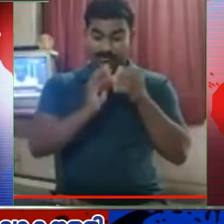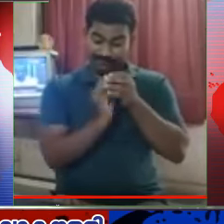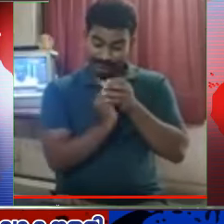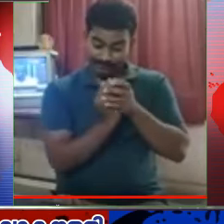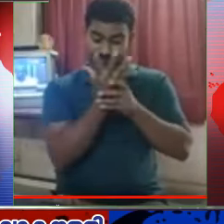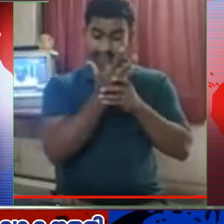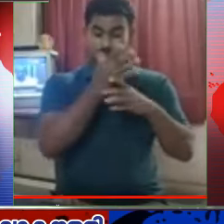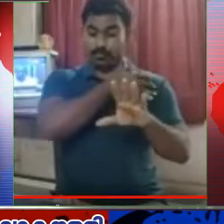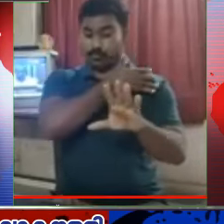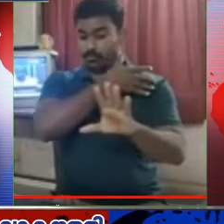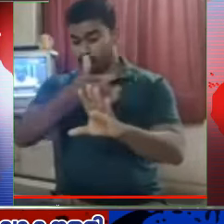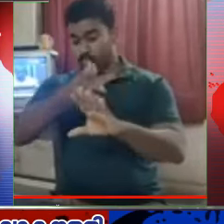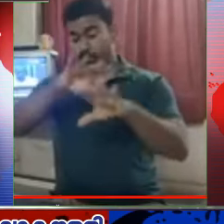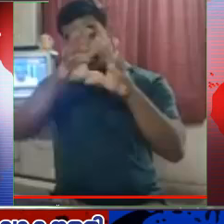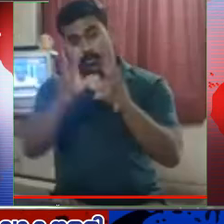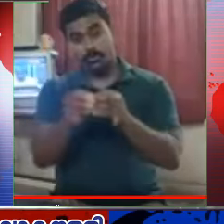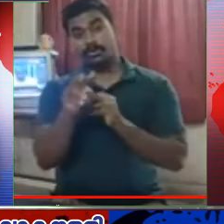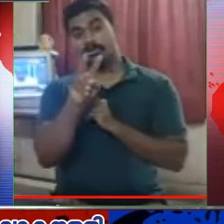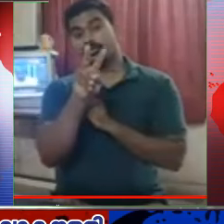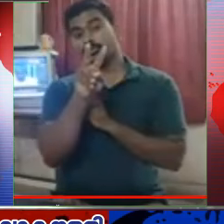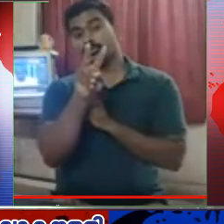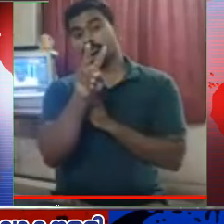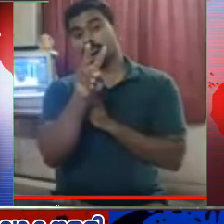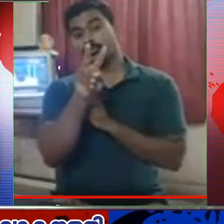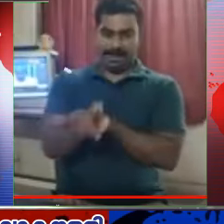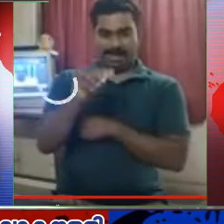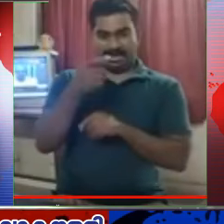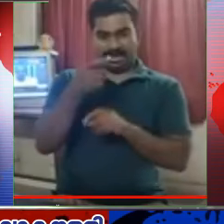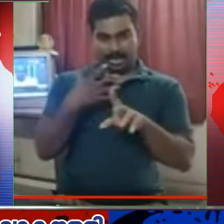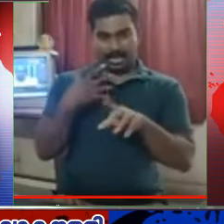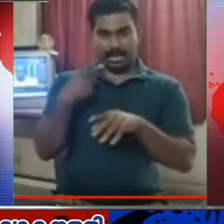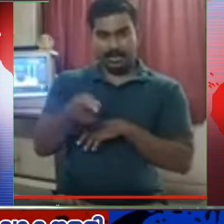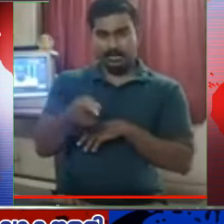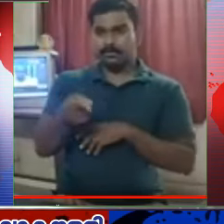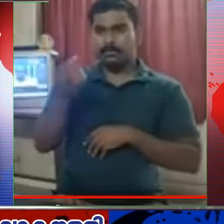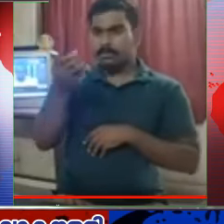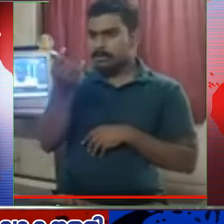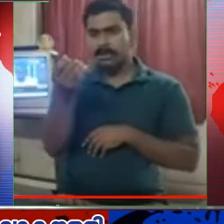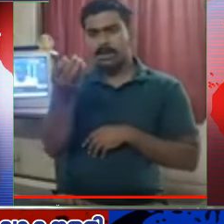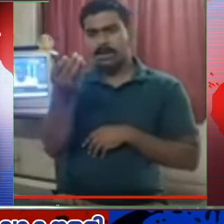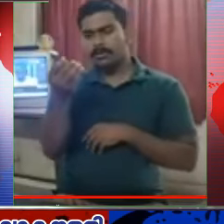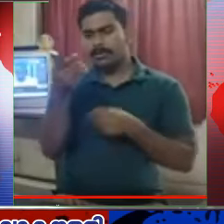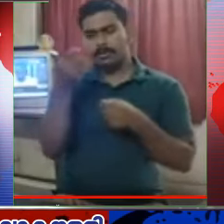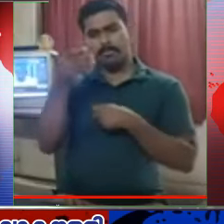രോഗികളുമായി സമ്പർക്കം മൂലം വൈറസ് ബാധിച്ചവർ 78 പേരാണ്.